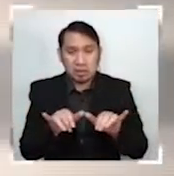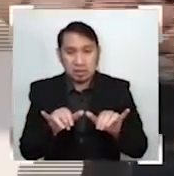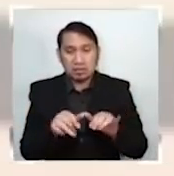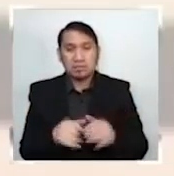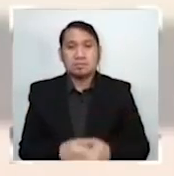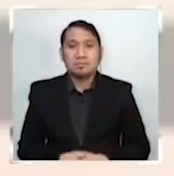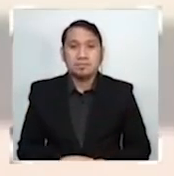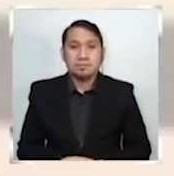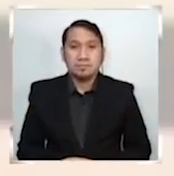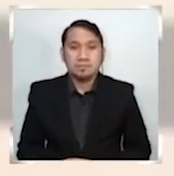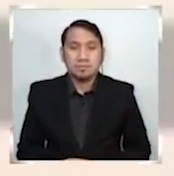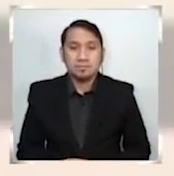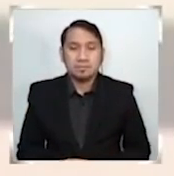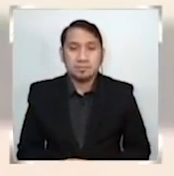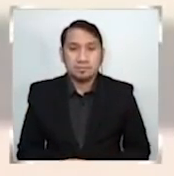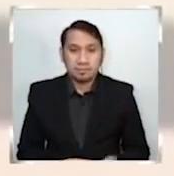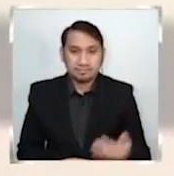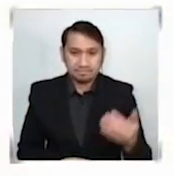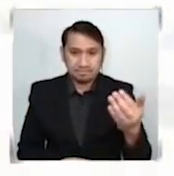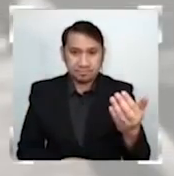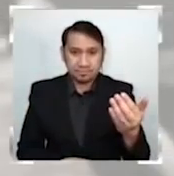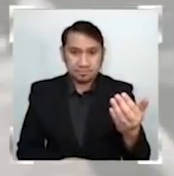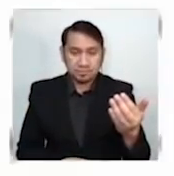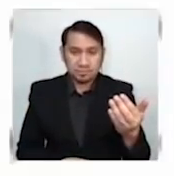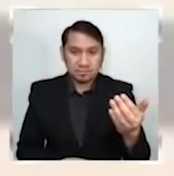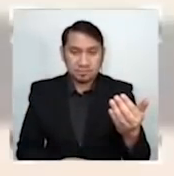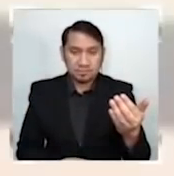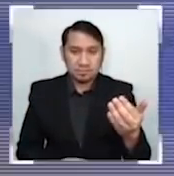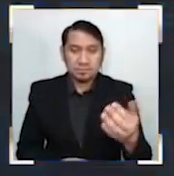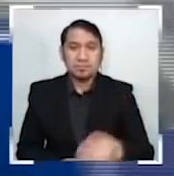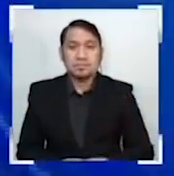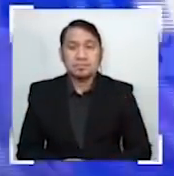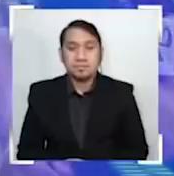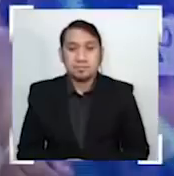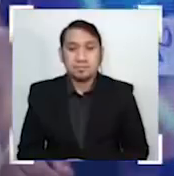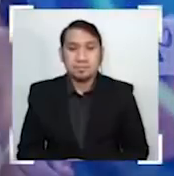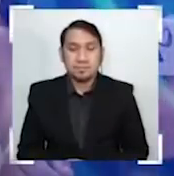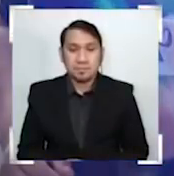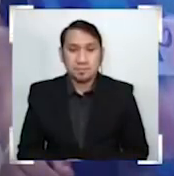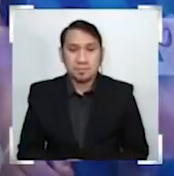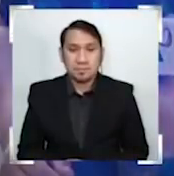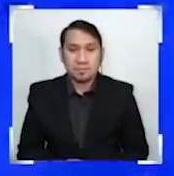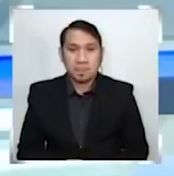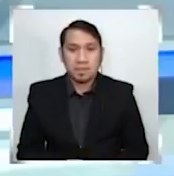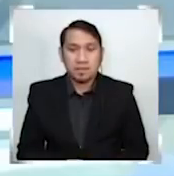Aguinaldo. Ako si Salima Refran. Kami ang inyong saksi.